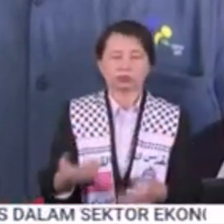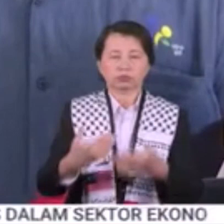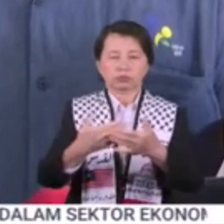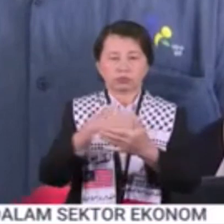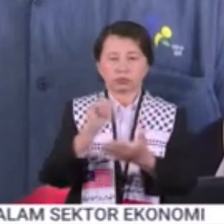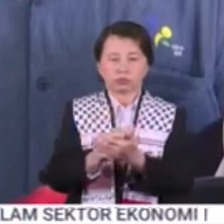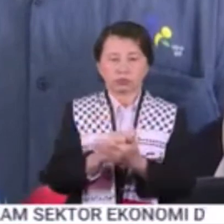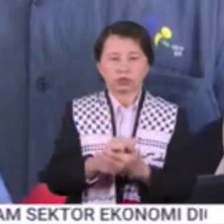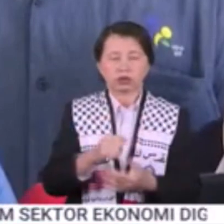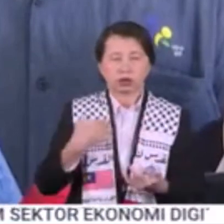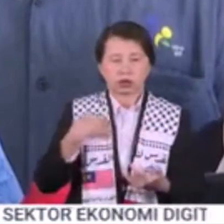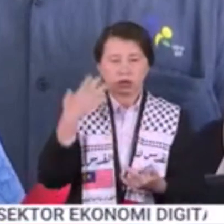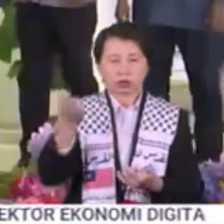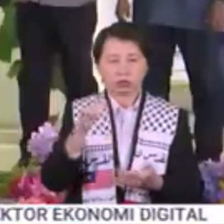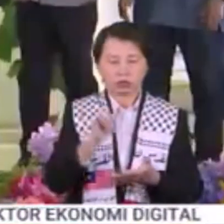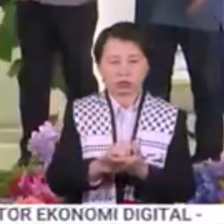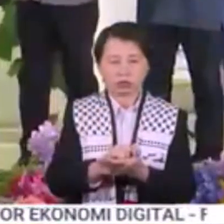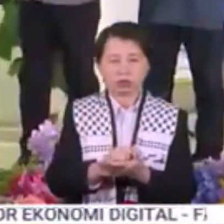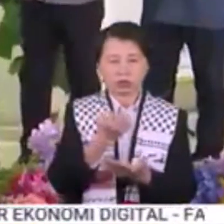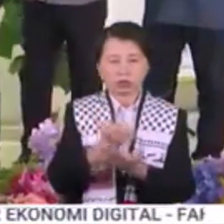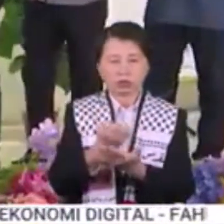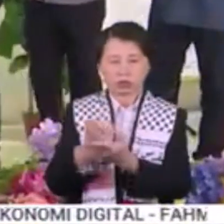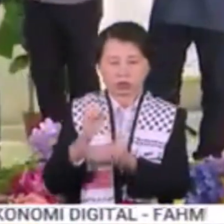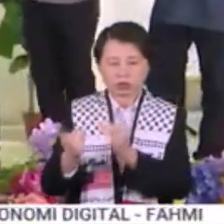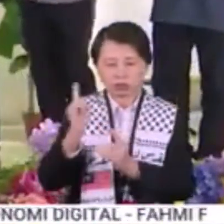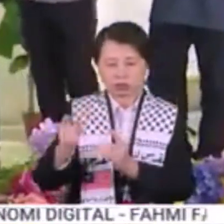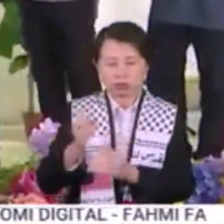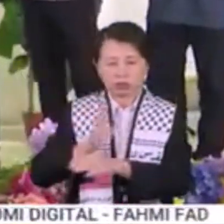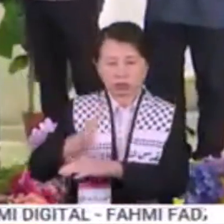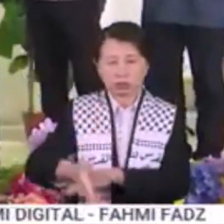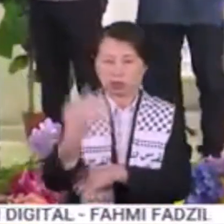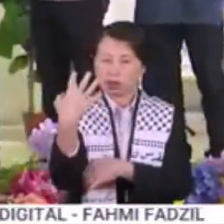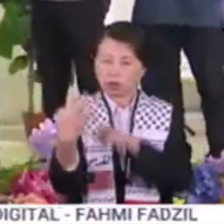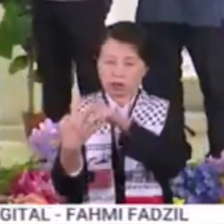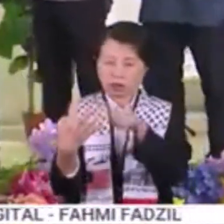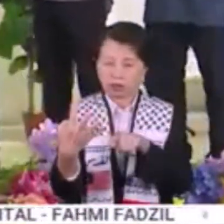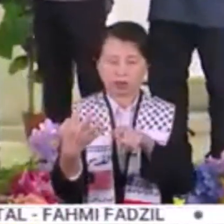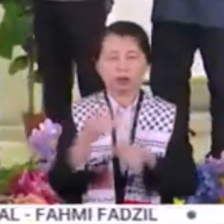Sebelum ini, beberapa aspek bawa ekonomi digital perlu merentasi